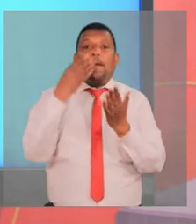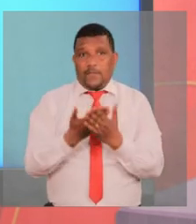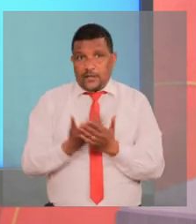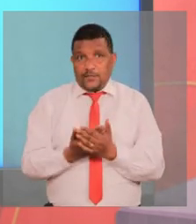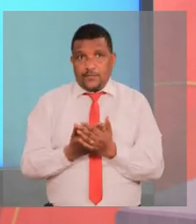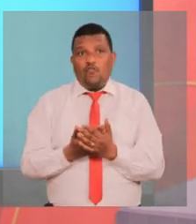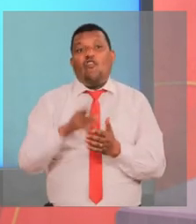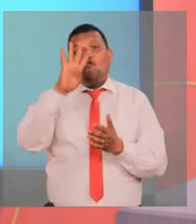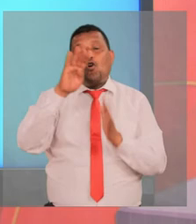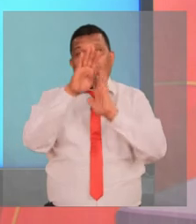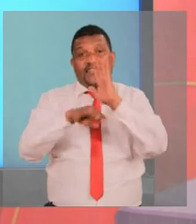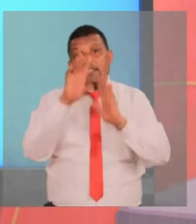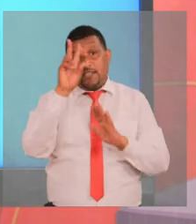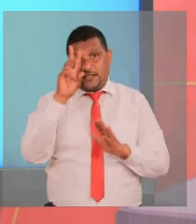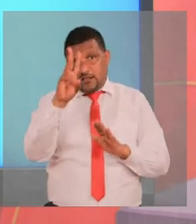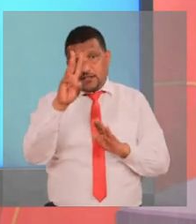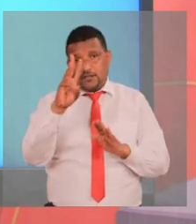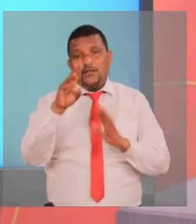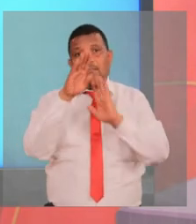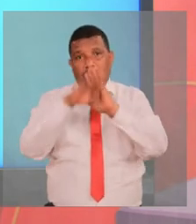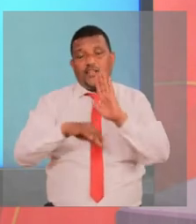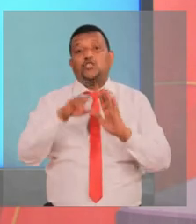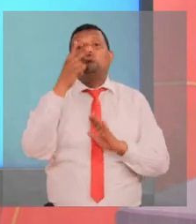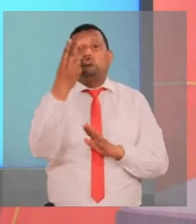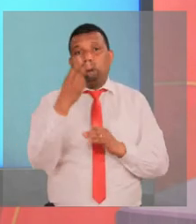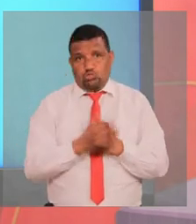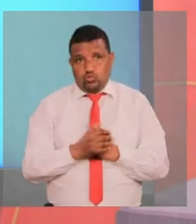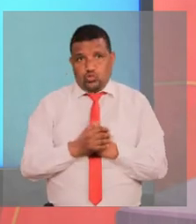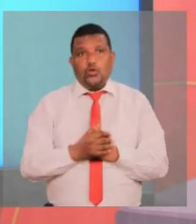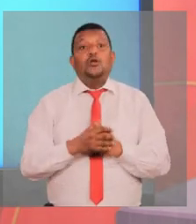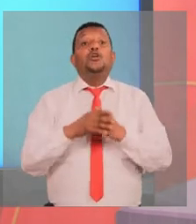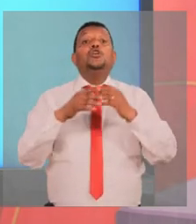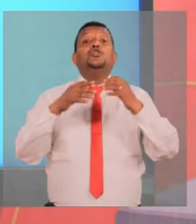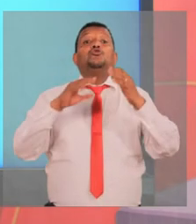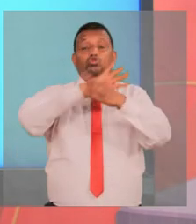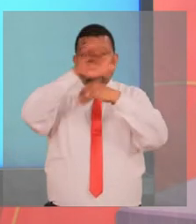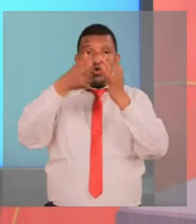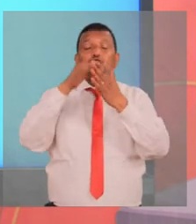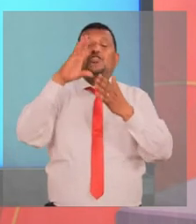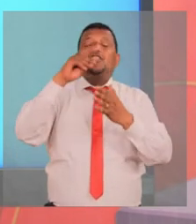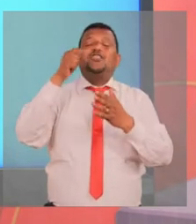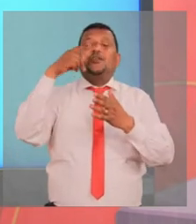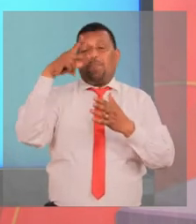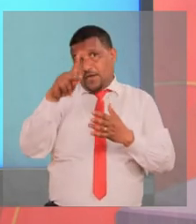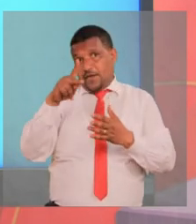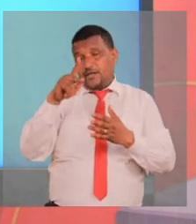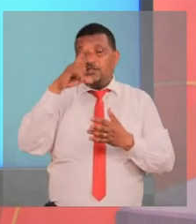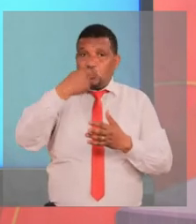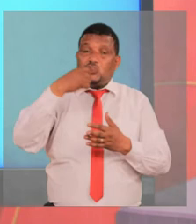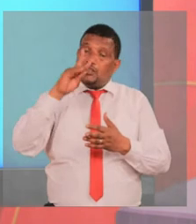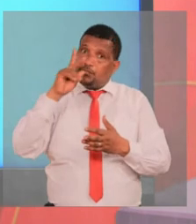दें इस फॉर - 31 - 200 डॉमेस्टिक प्रोडक्ट